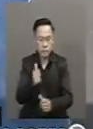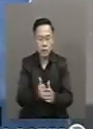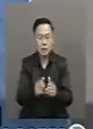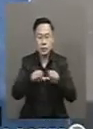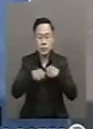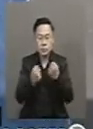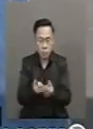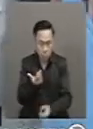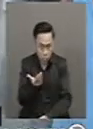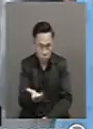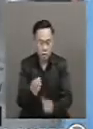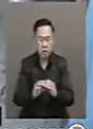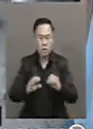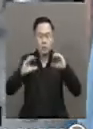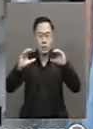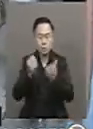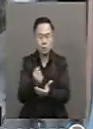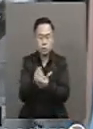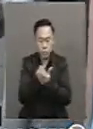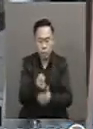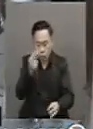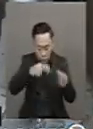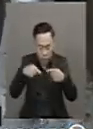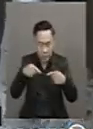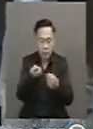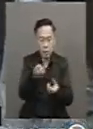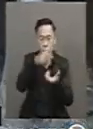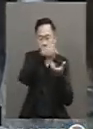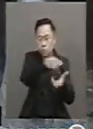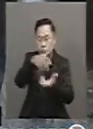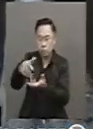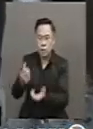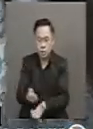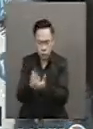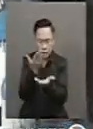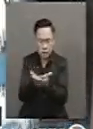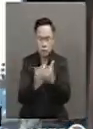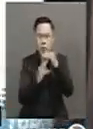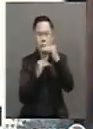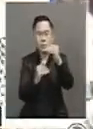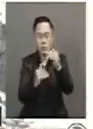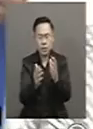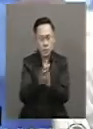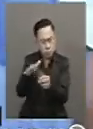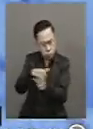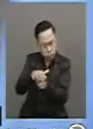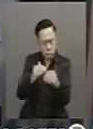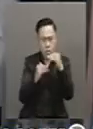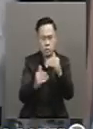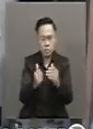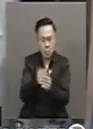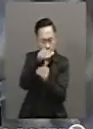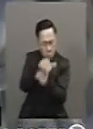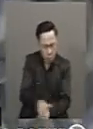ะให้ทางรัฐบาลเนี่ยเข้ามากำกับดูแลบรรดาผู้ส่งออกข้าวให้ช่วยกำหนดราคาซื้อข้าวในราคาที่เป็นธรรมหน่อยเพราะม